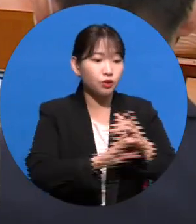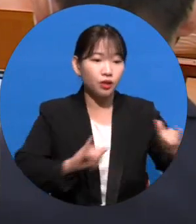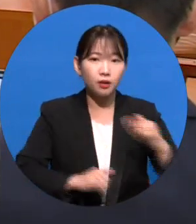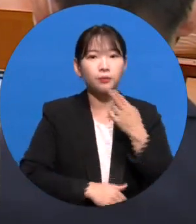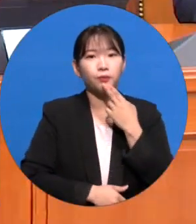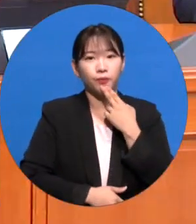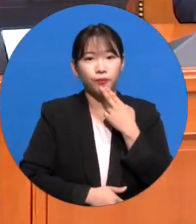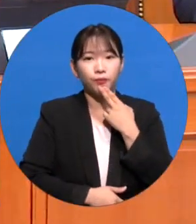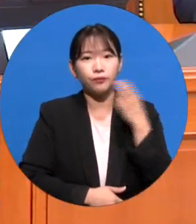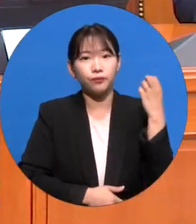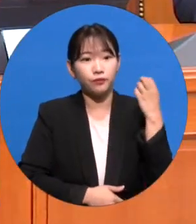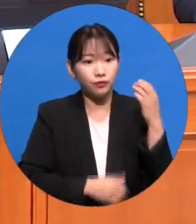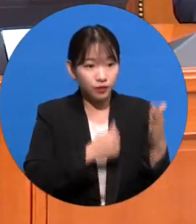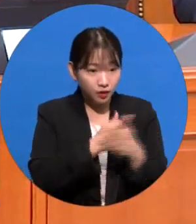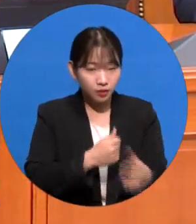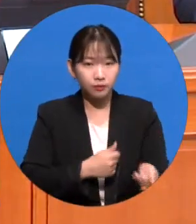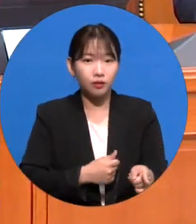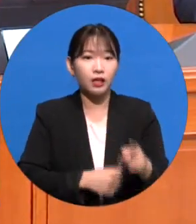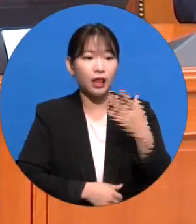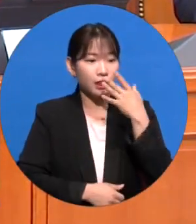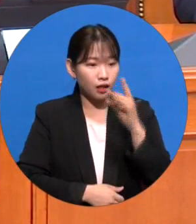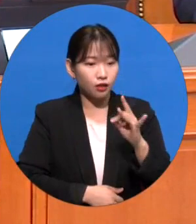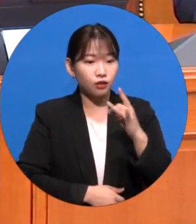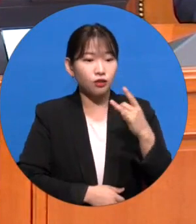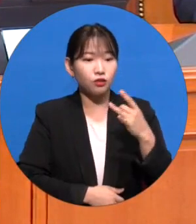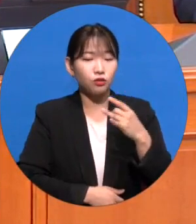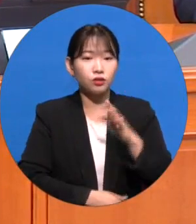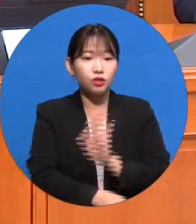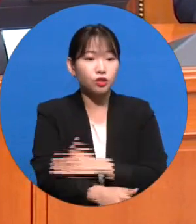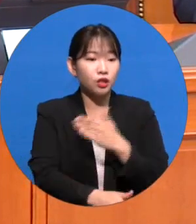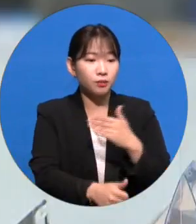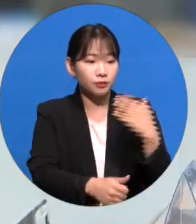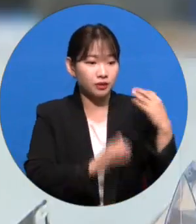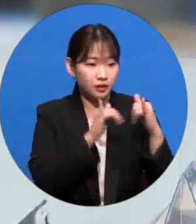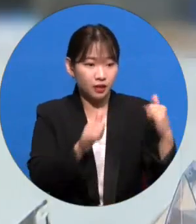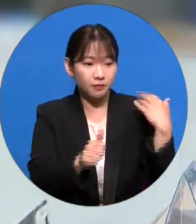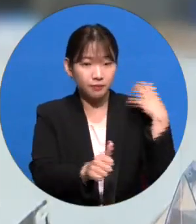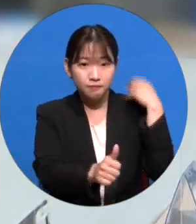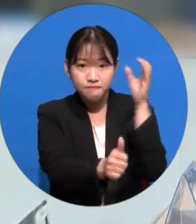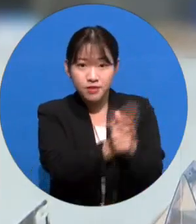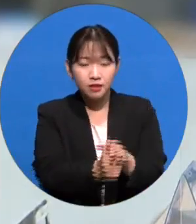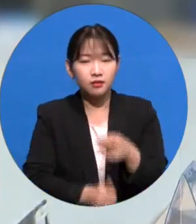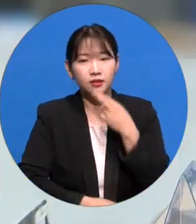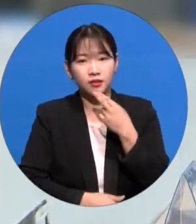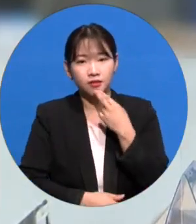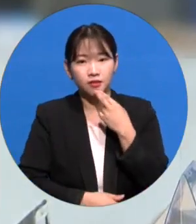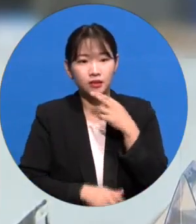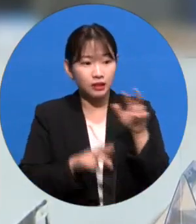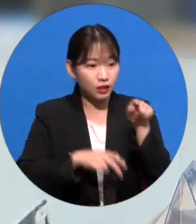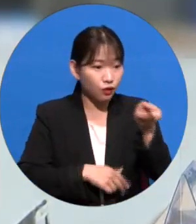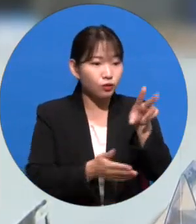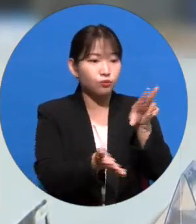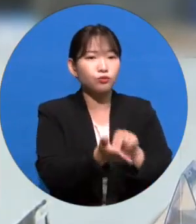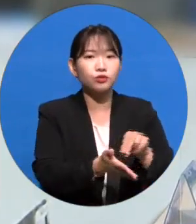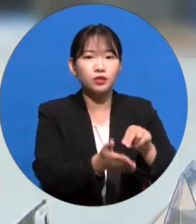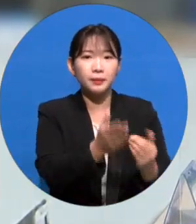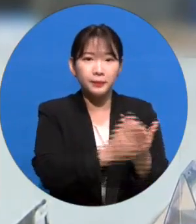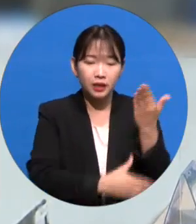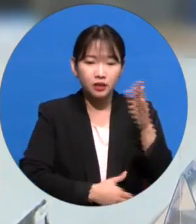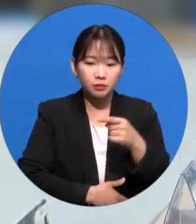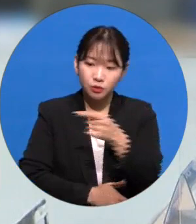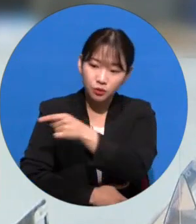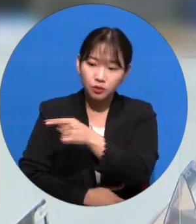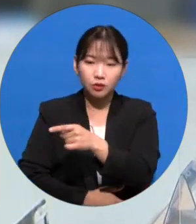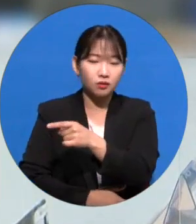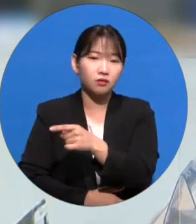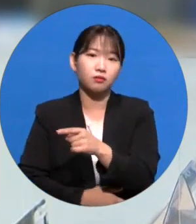사람은 없고 그렇다 보니 당연히 책임질 일도 없고 여기서는 문제가 되지만 저기서는 문제가 되지